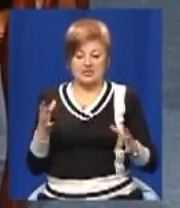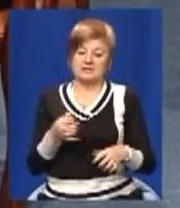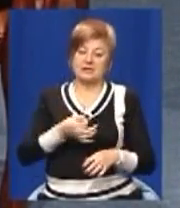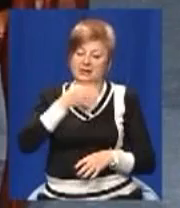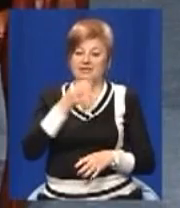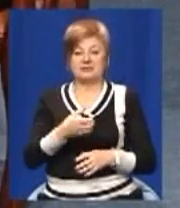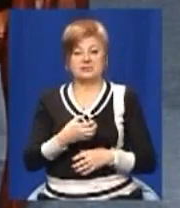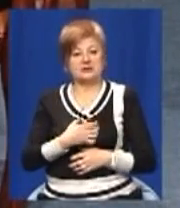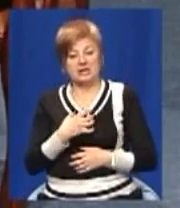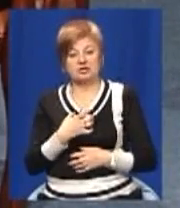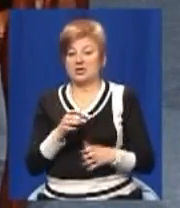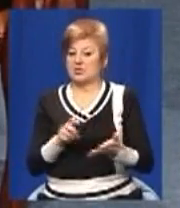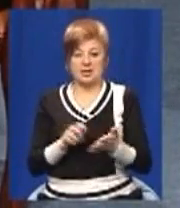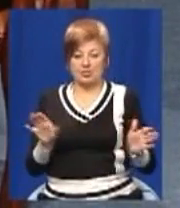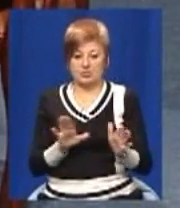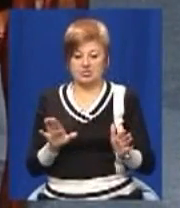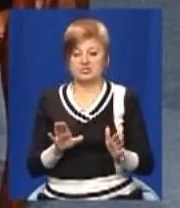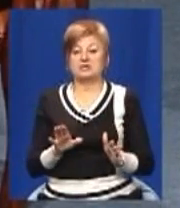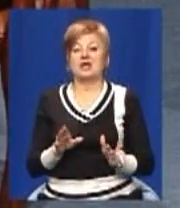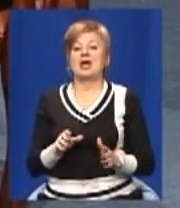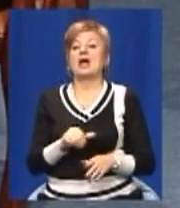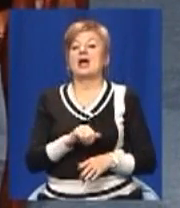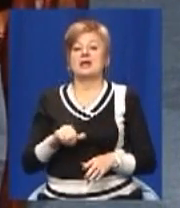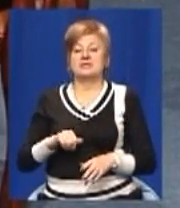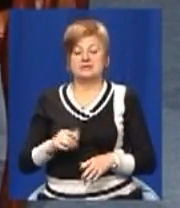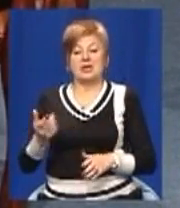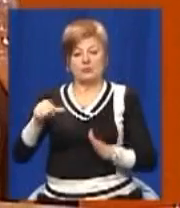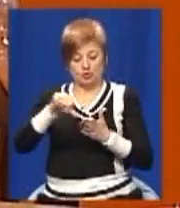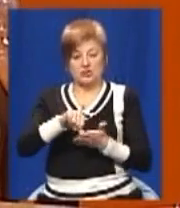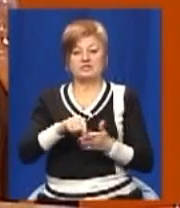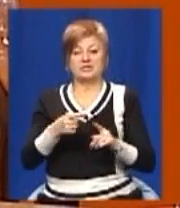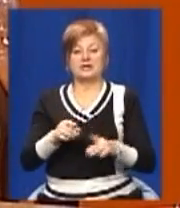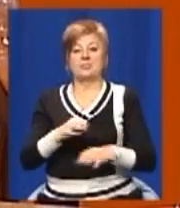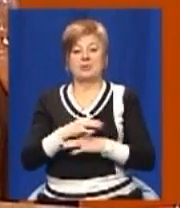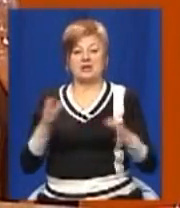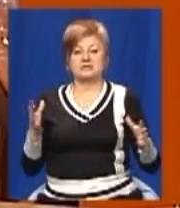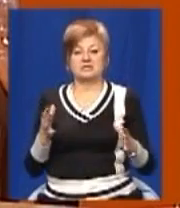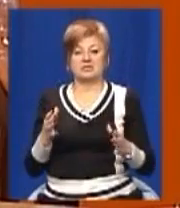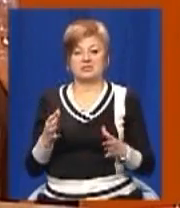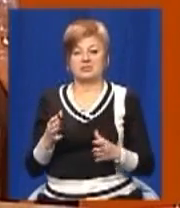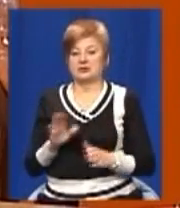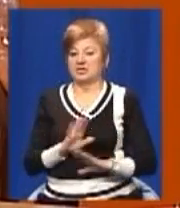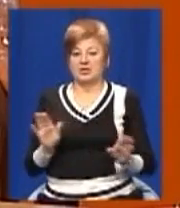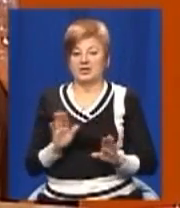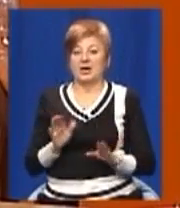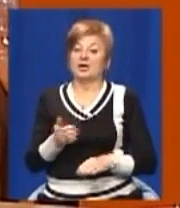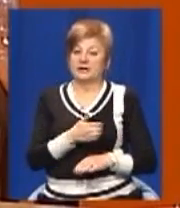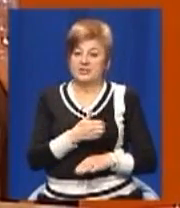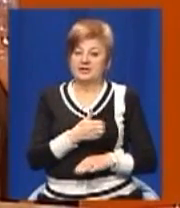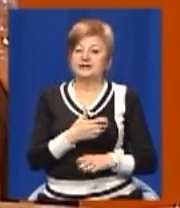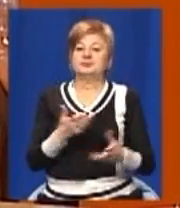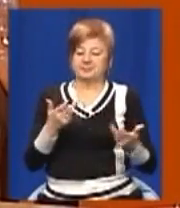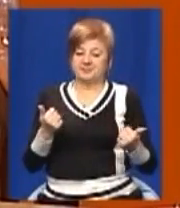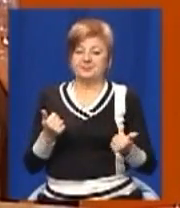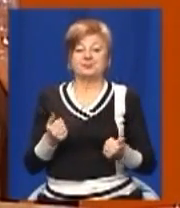страшні чи не страшні? Ні. Хеллоуін? Не боїшся? Ні. А сам колись брав участь у проведенні таких свят? Ні. А хотілося б?